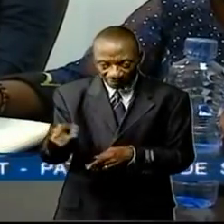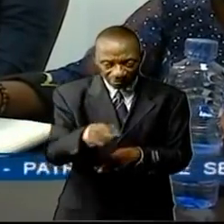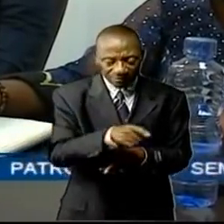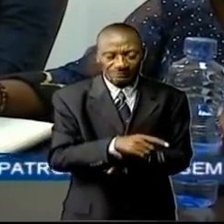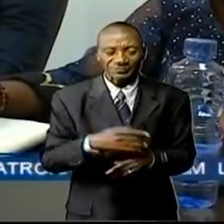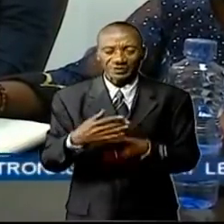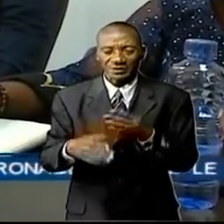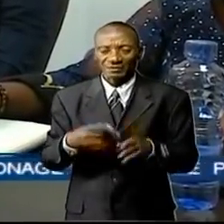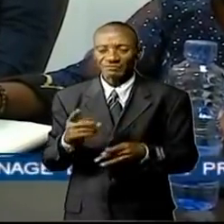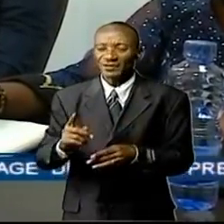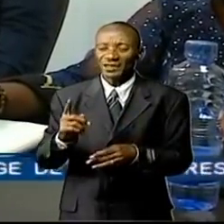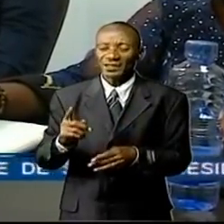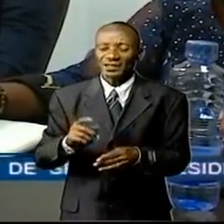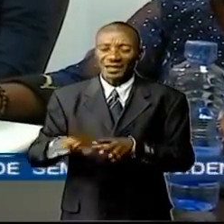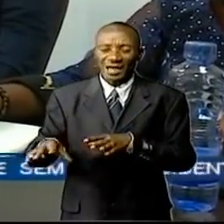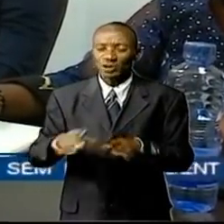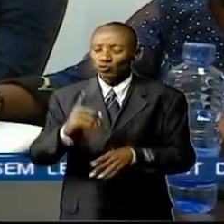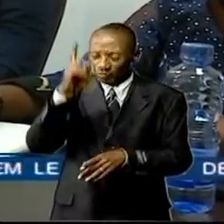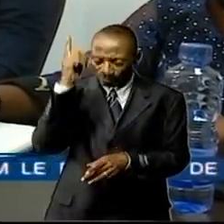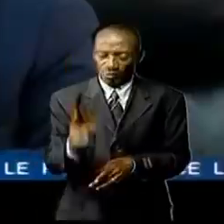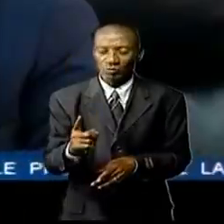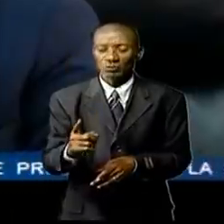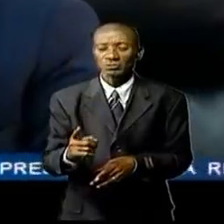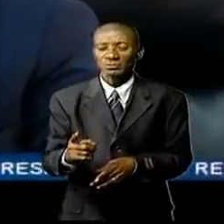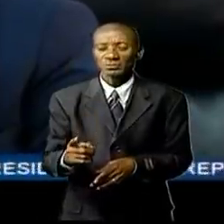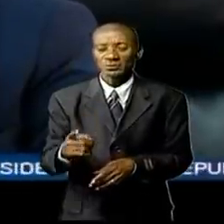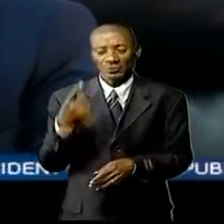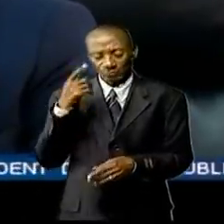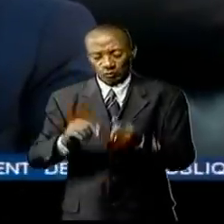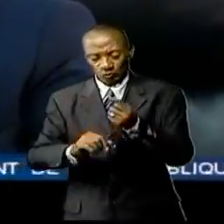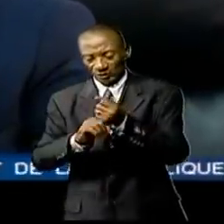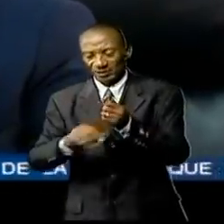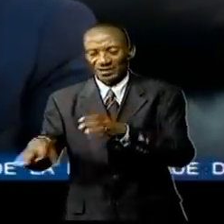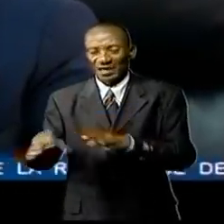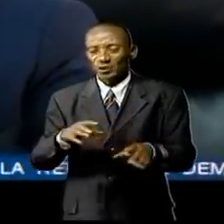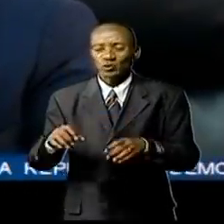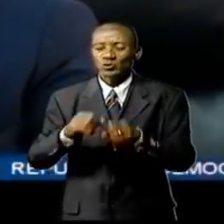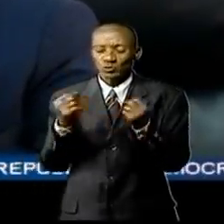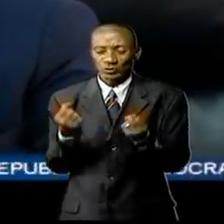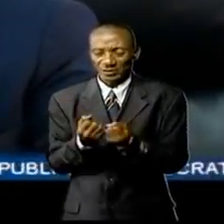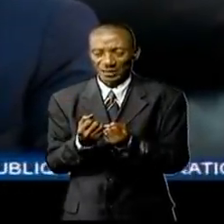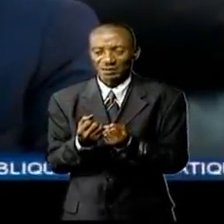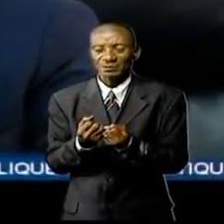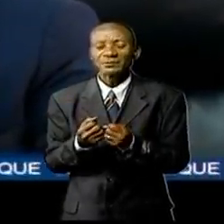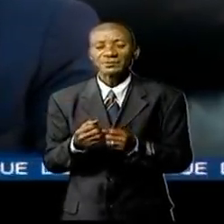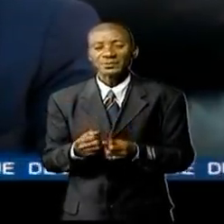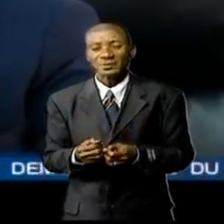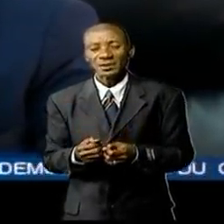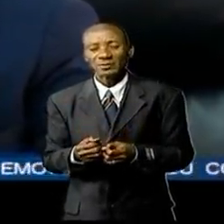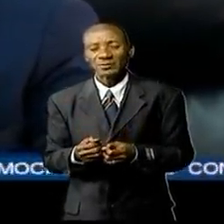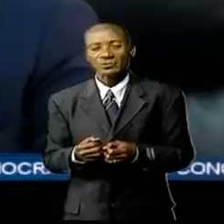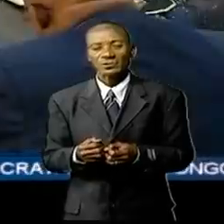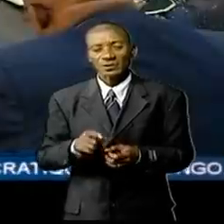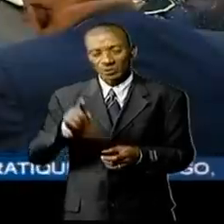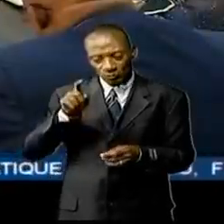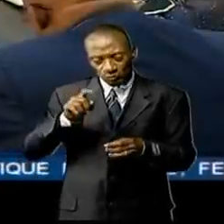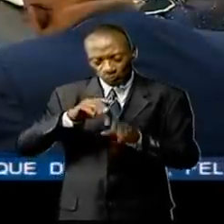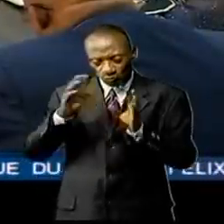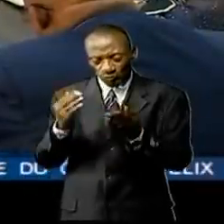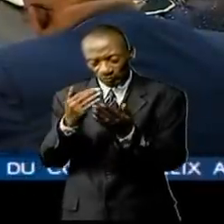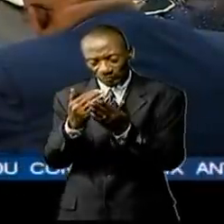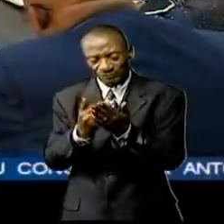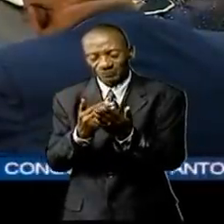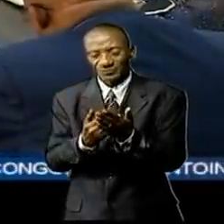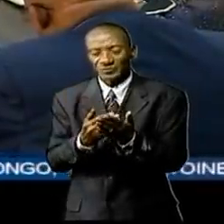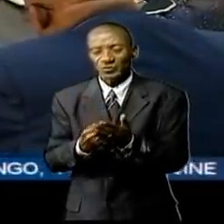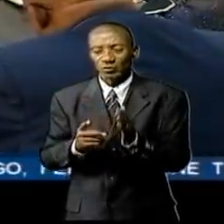de stratégie nationale de protection sociale avant mars 2022. Cet outil devrait ainsi servir d'instrument de plaidoyer à présenter, le